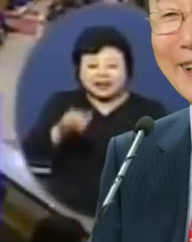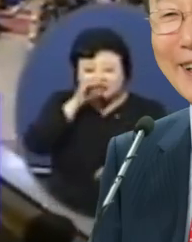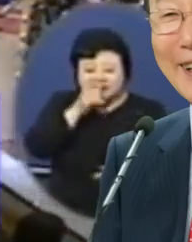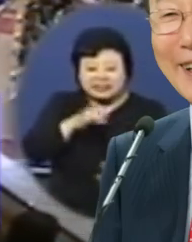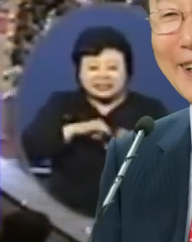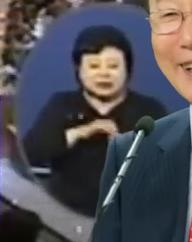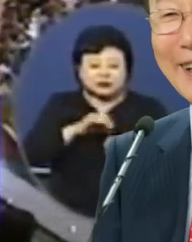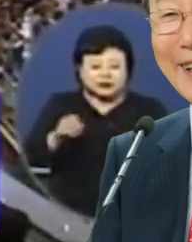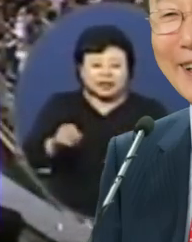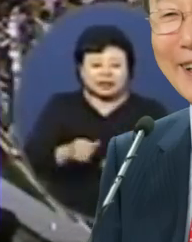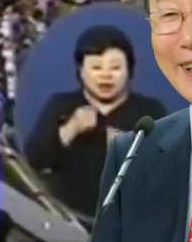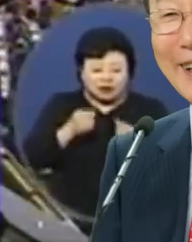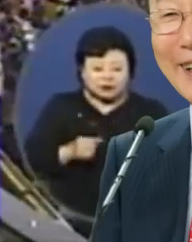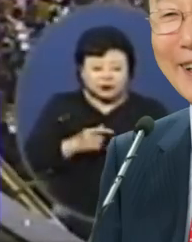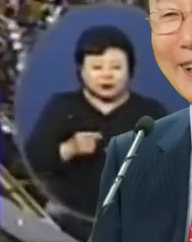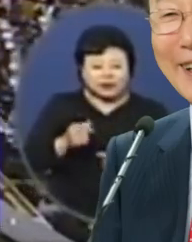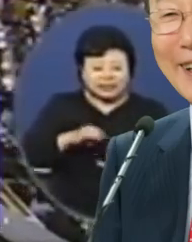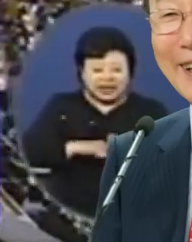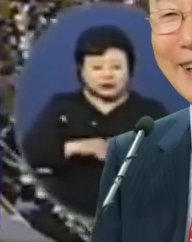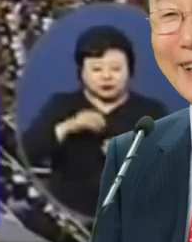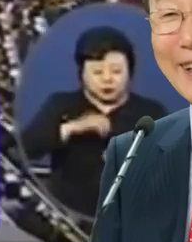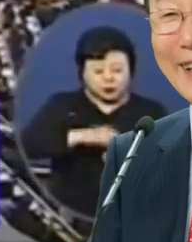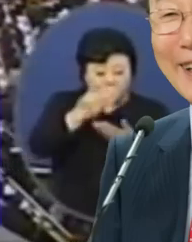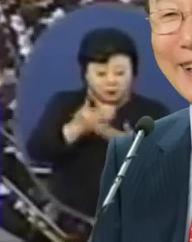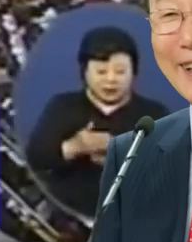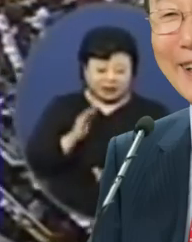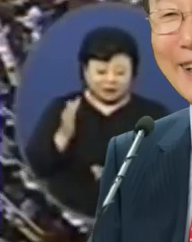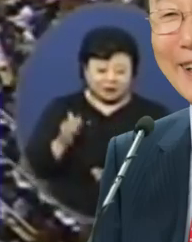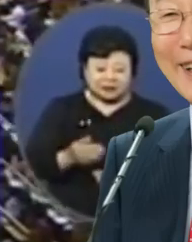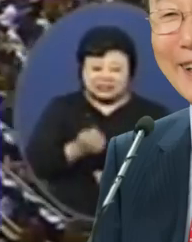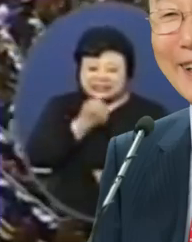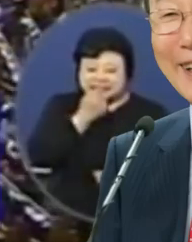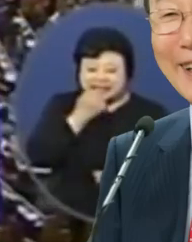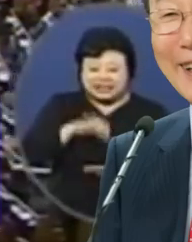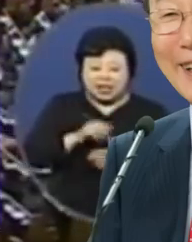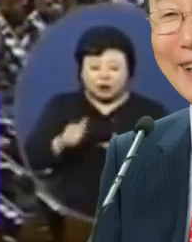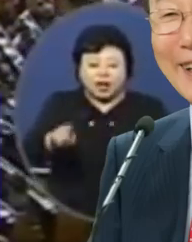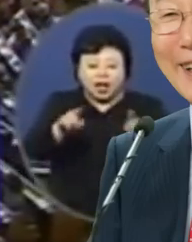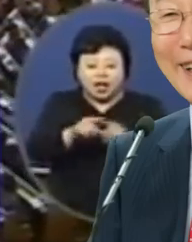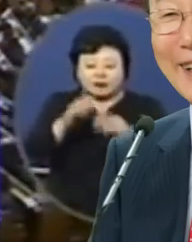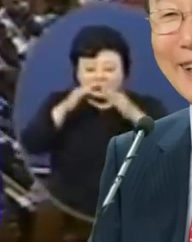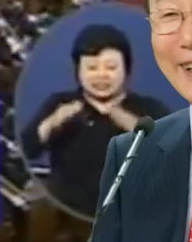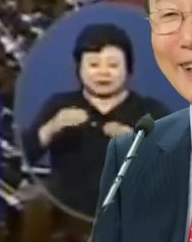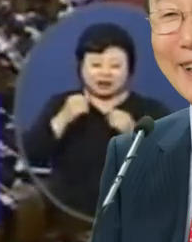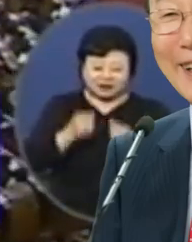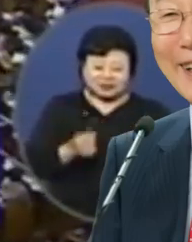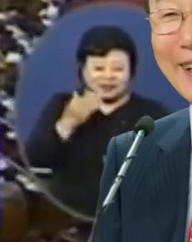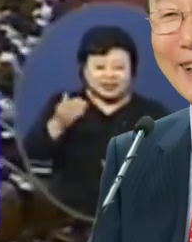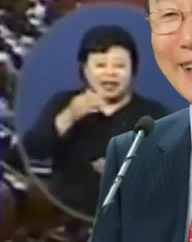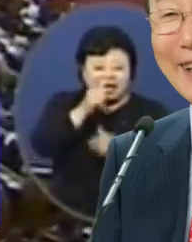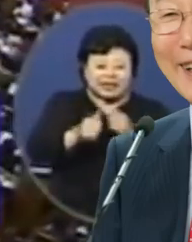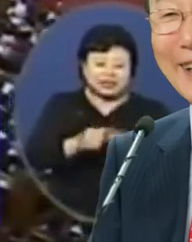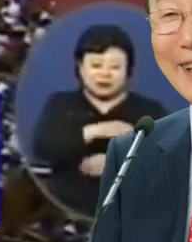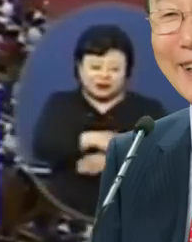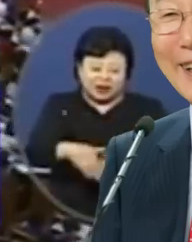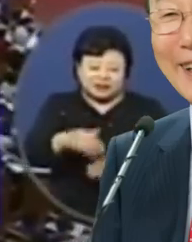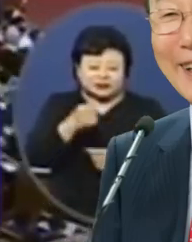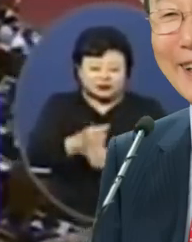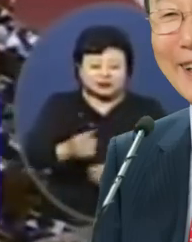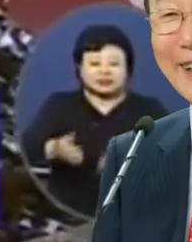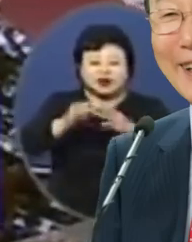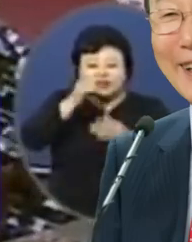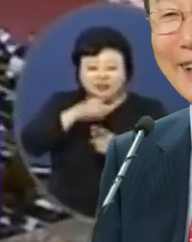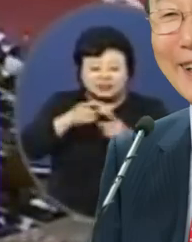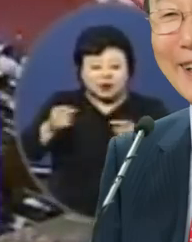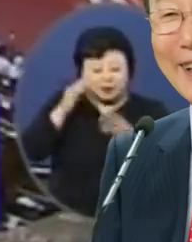같이 약속의 땅에 거류하며 동일한 약속을 유업으로 함께 받은 이삭 및 야곱과 더불어 장막에 가하였으니 이는 그가 하나님이 계획하시고 지으실 때가